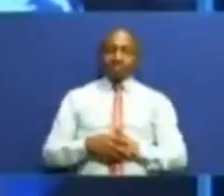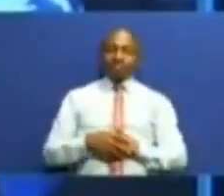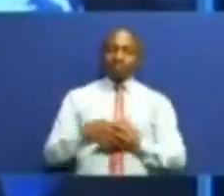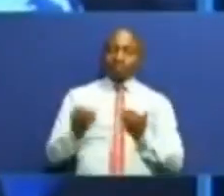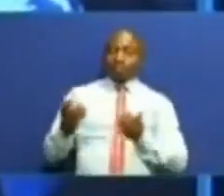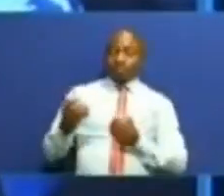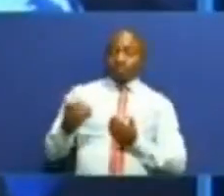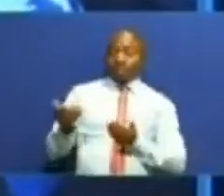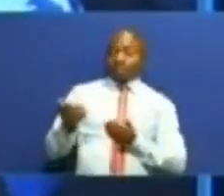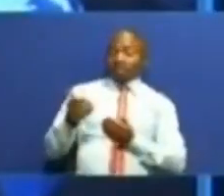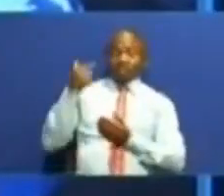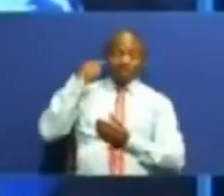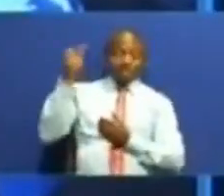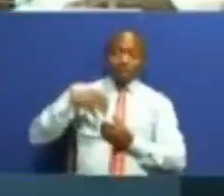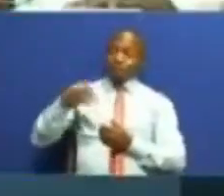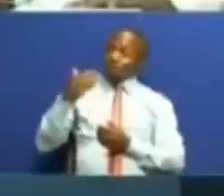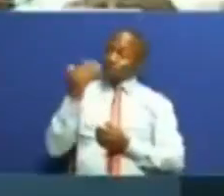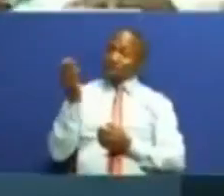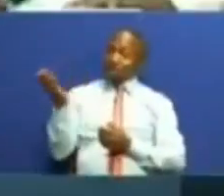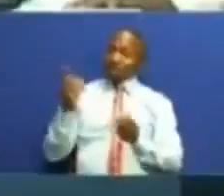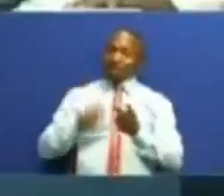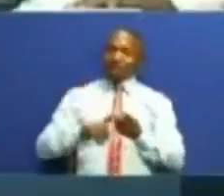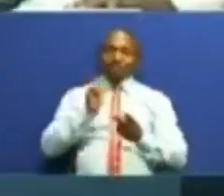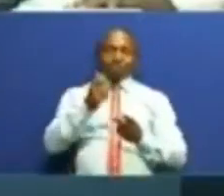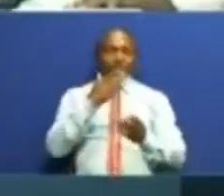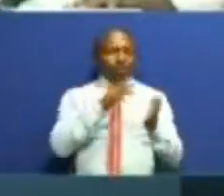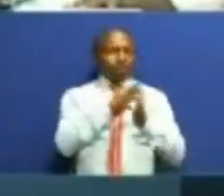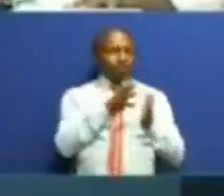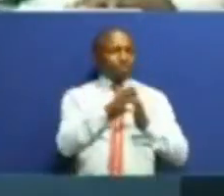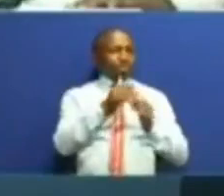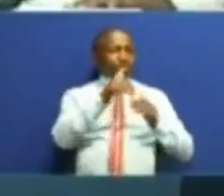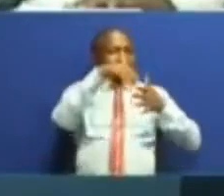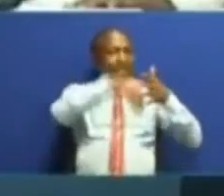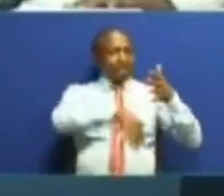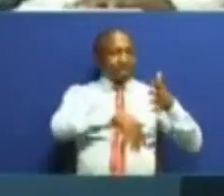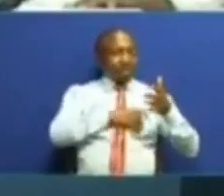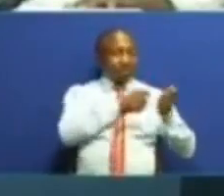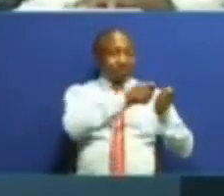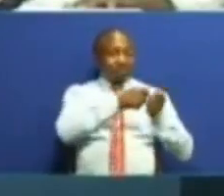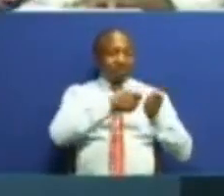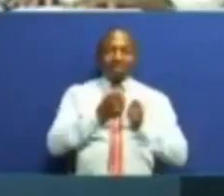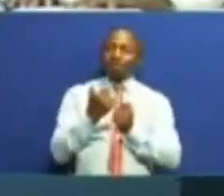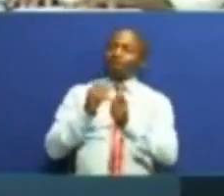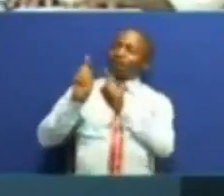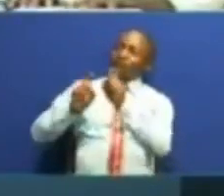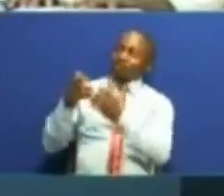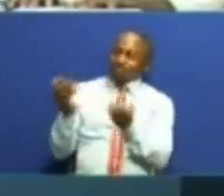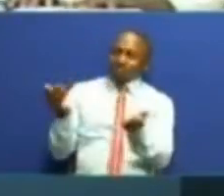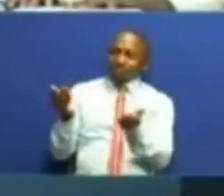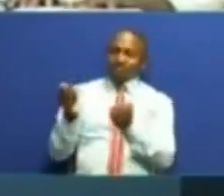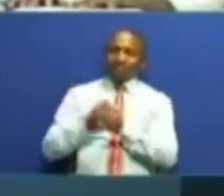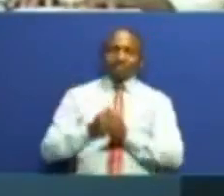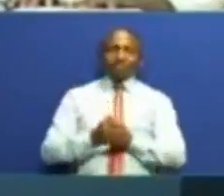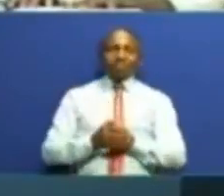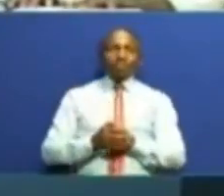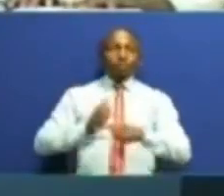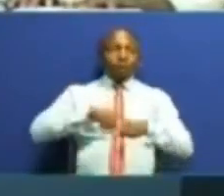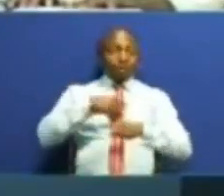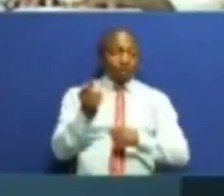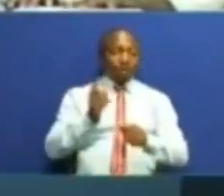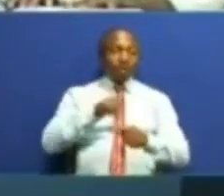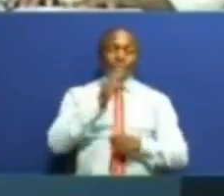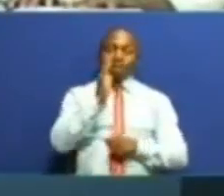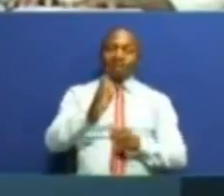Umemsikia waziri wa habari huyo. Mtu labda anataka ufafanuzi zaidi, ndio maana anamvuta kwa nje kufanya mahojiano. Ya, wakati mwingine inakuwa